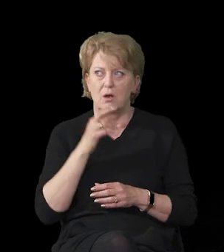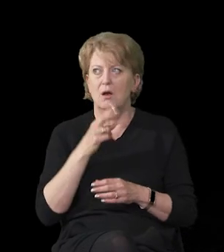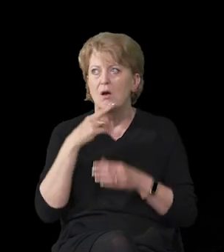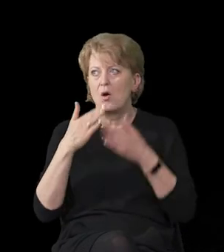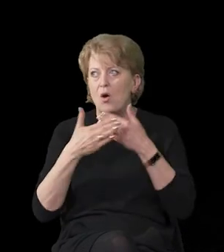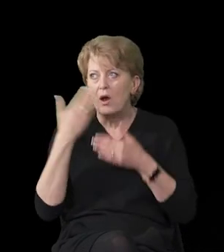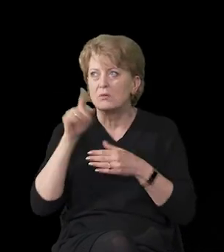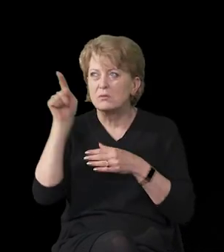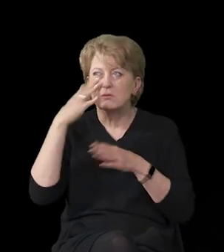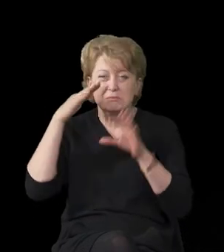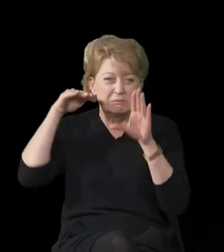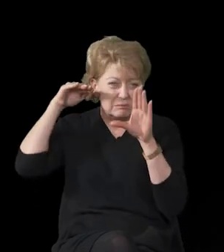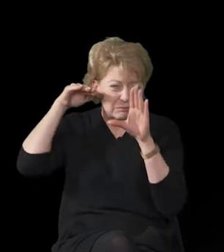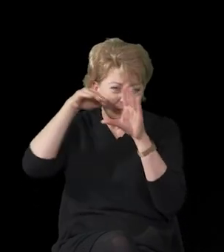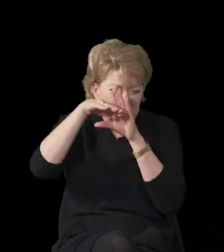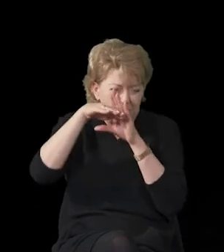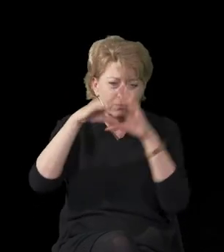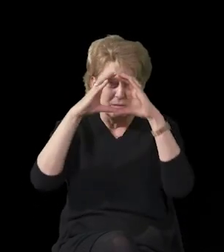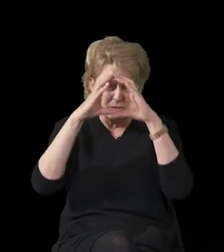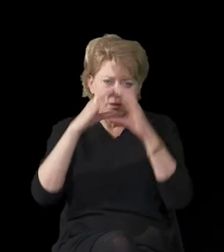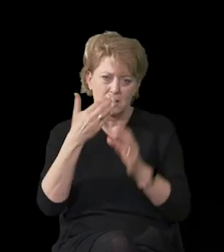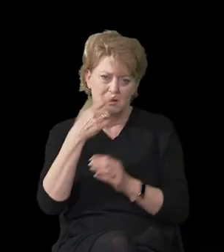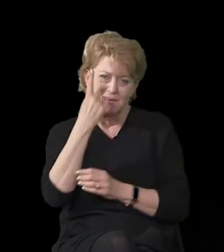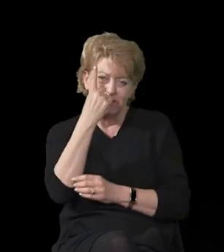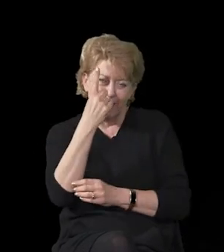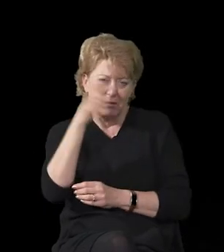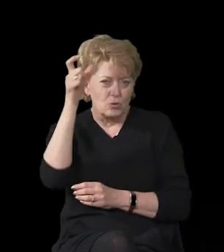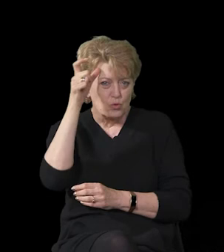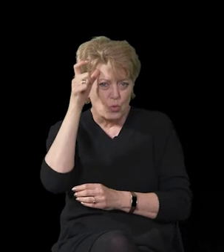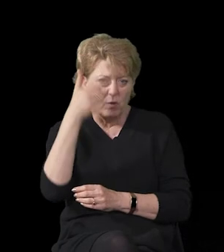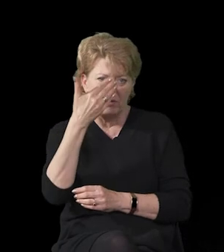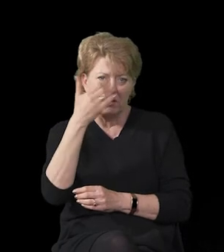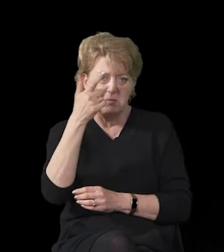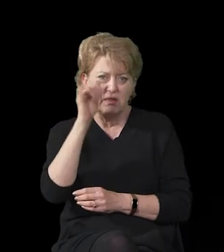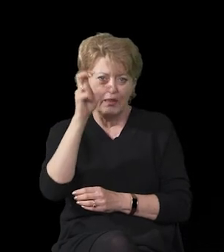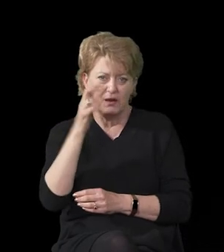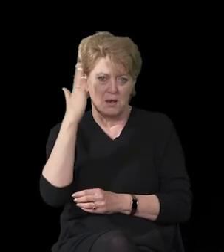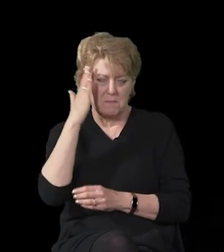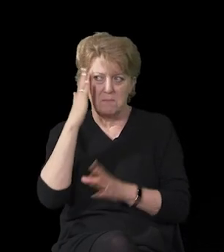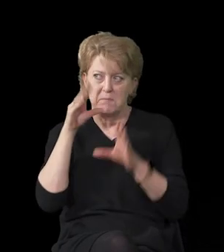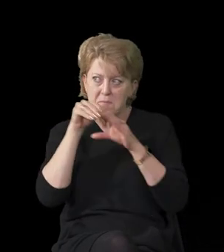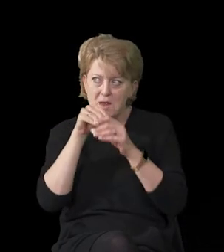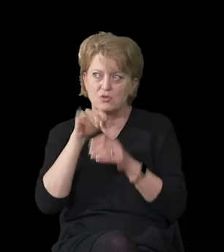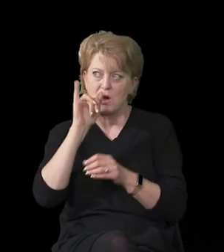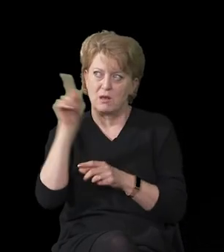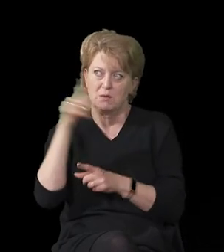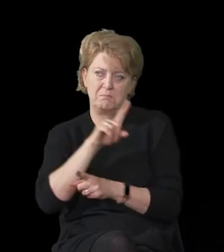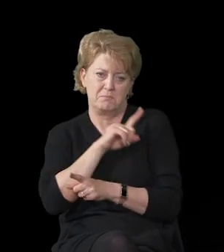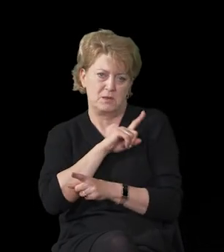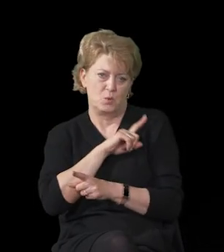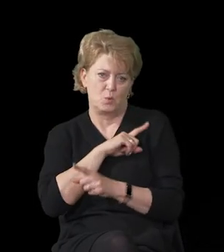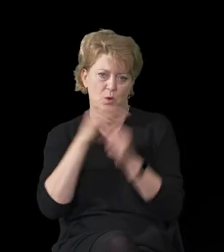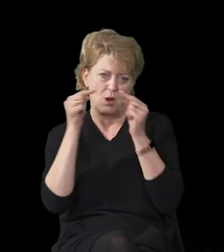w środku kadru, jak widać, i strzeże kościoła. A kościół wygląda właśnie tak. Jest